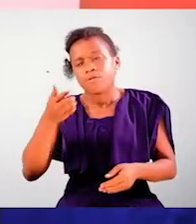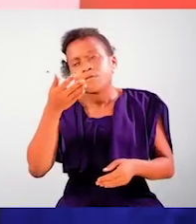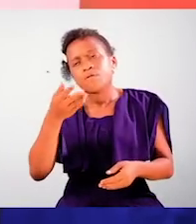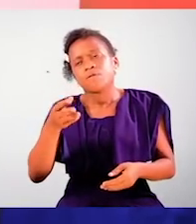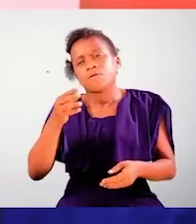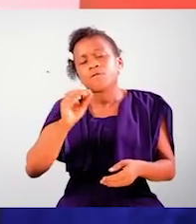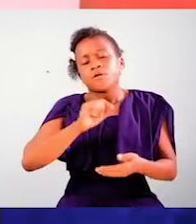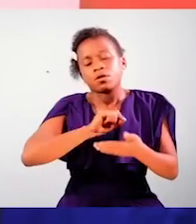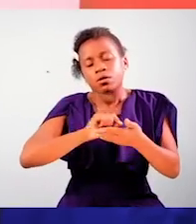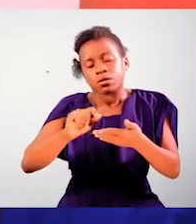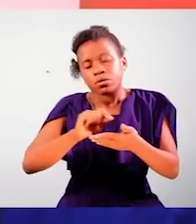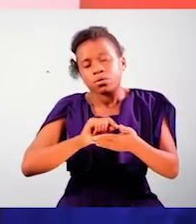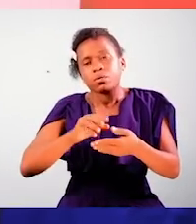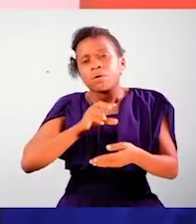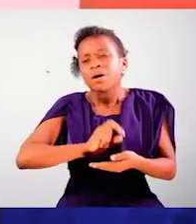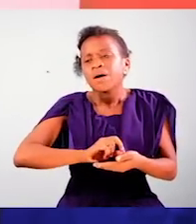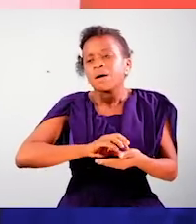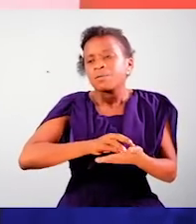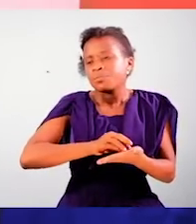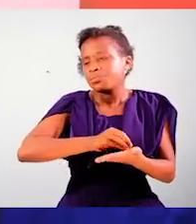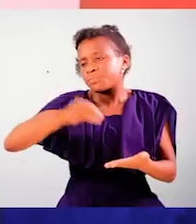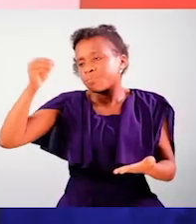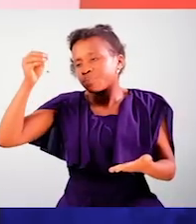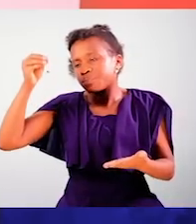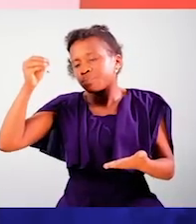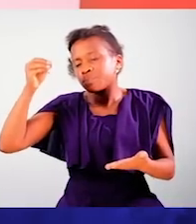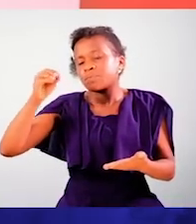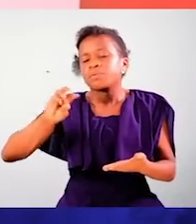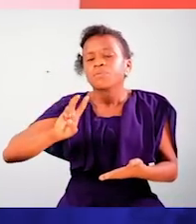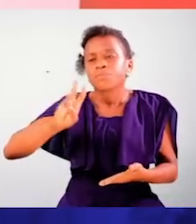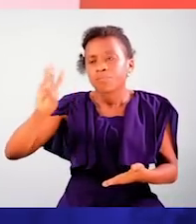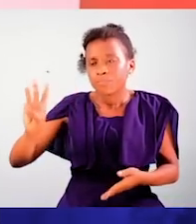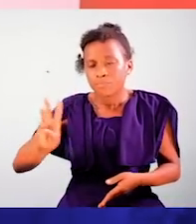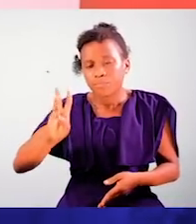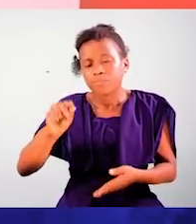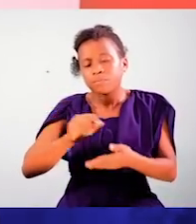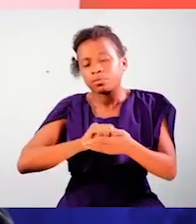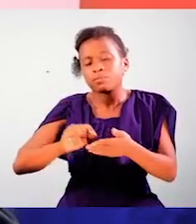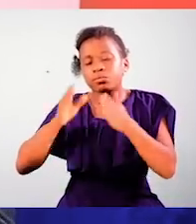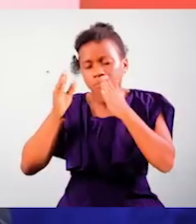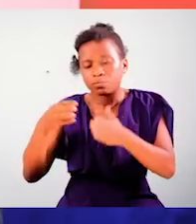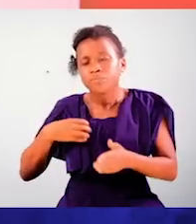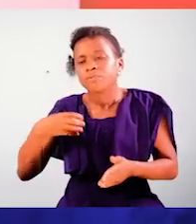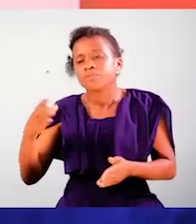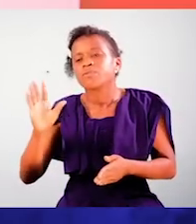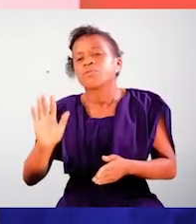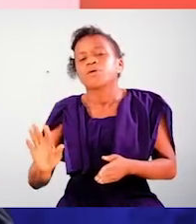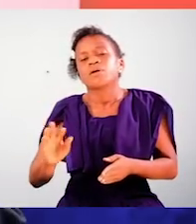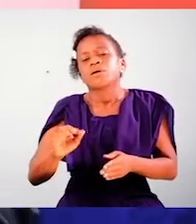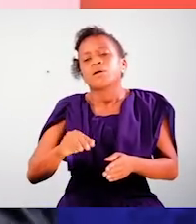mkoani, aliyeko kama alikuwa wilayani, anaondolewa kuanzia wilayani mpaka katibu mkuu na waziri wake wanaondoka. Hatuwezi kupoteza mabilioni ya